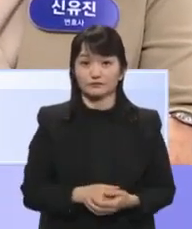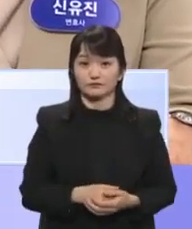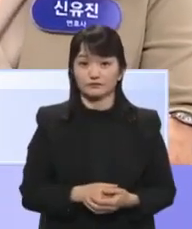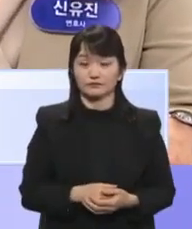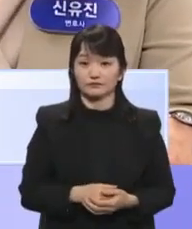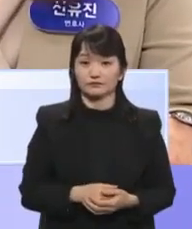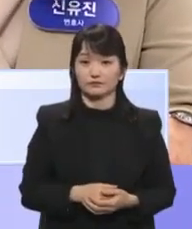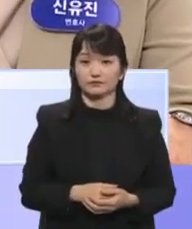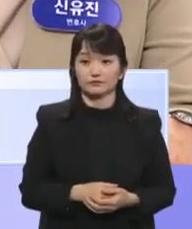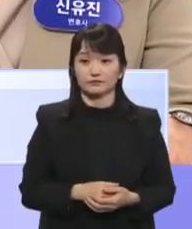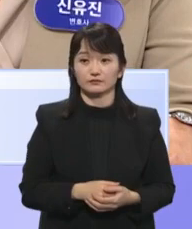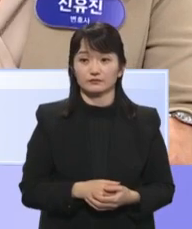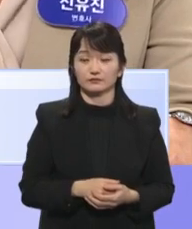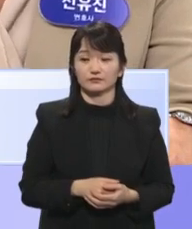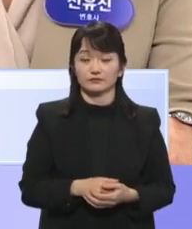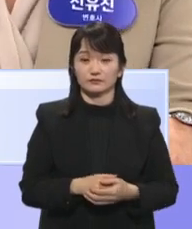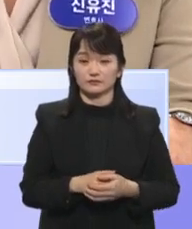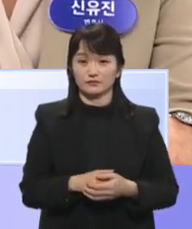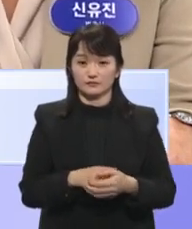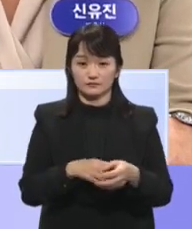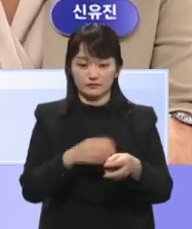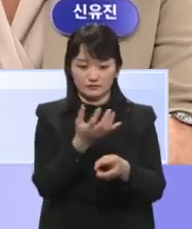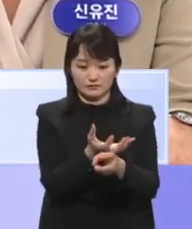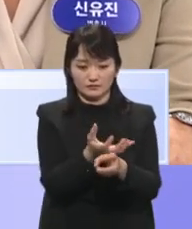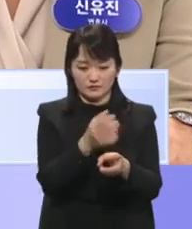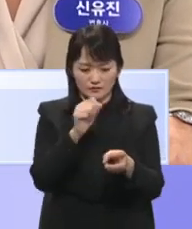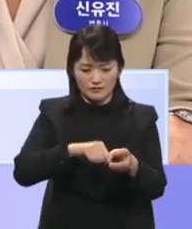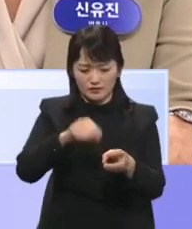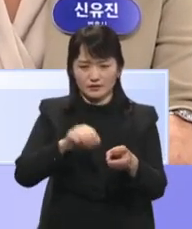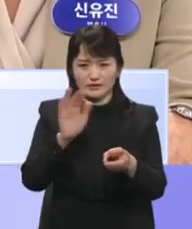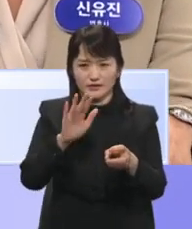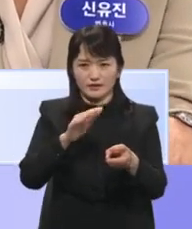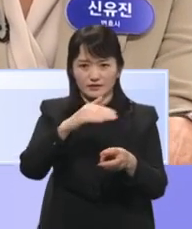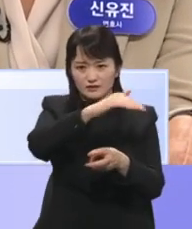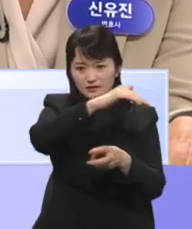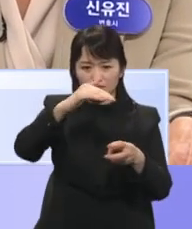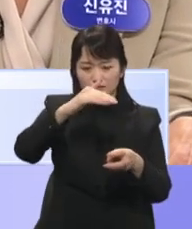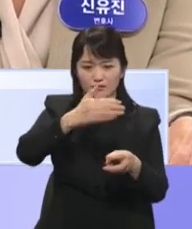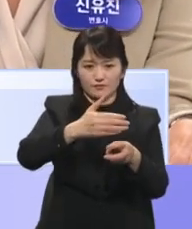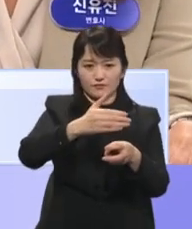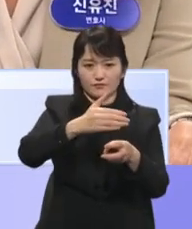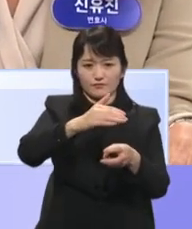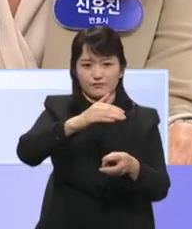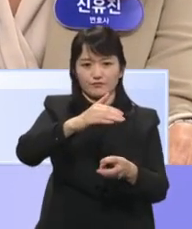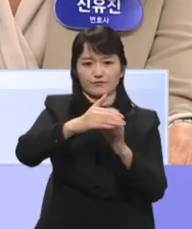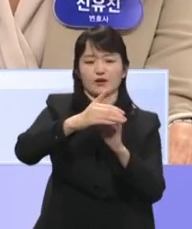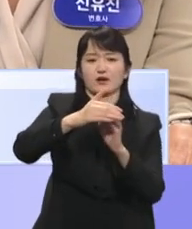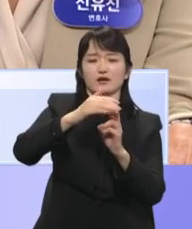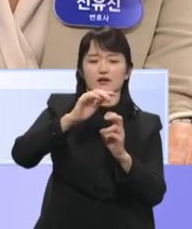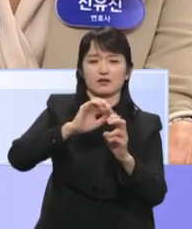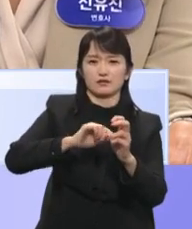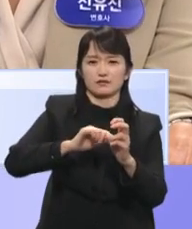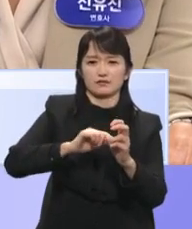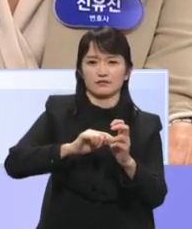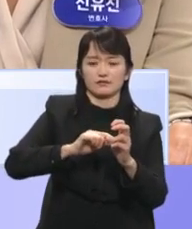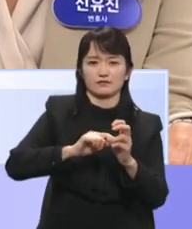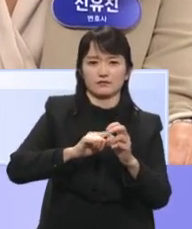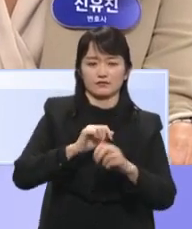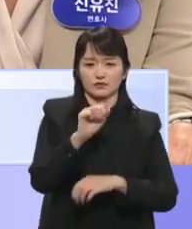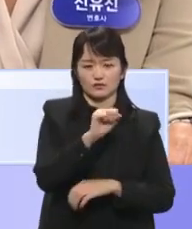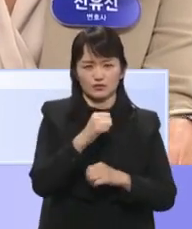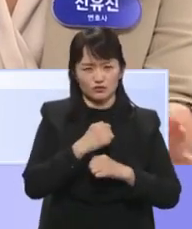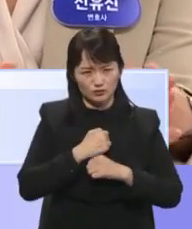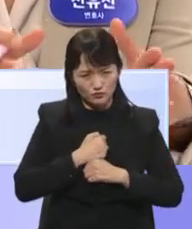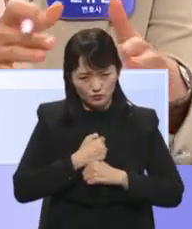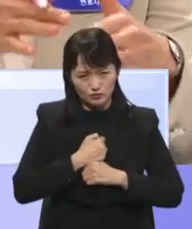취하지 않은 사고로 인하여 교량이 부딪히는 어 사고를 냈기 때문에이 운전자의 주임무 위반 그리고 그에